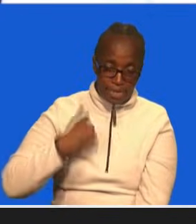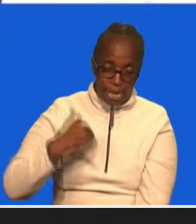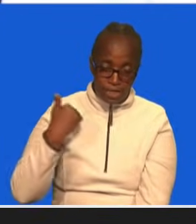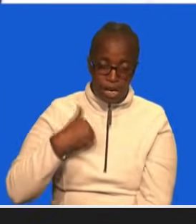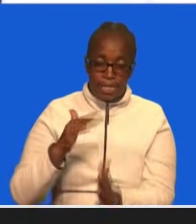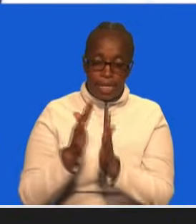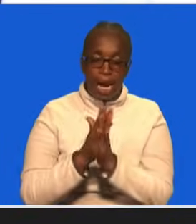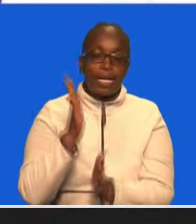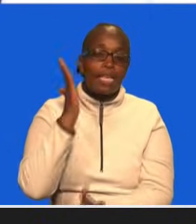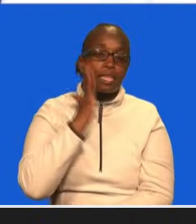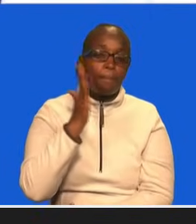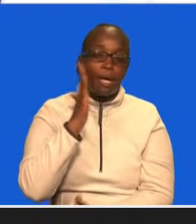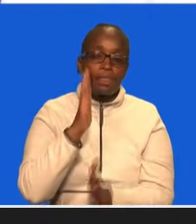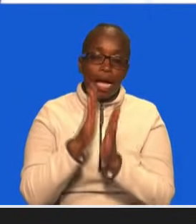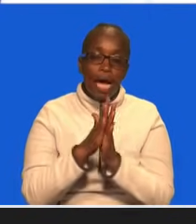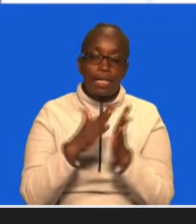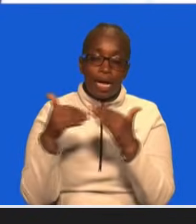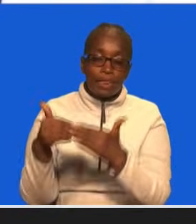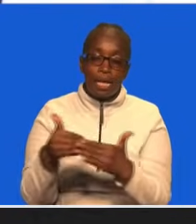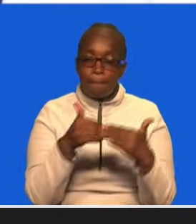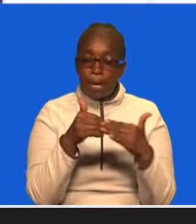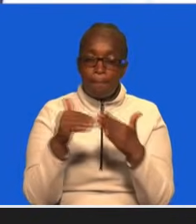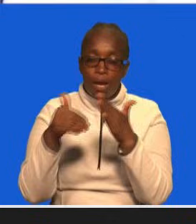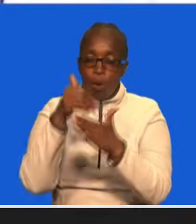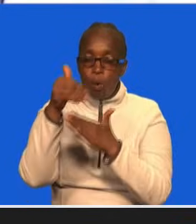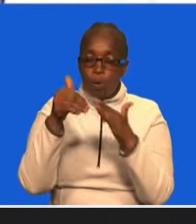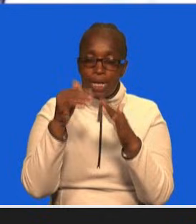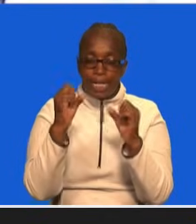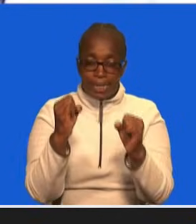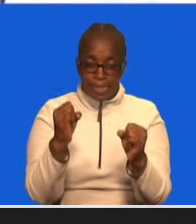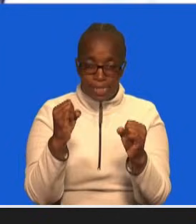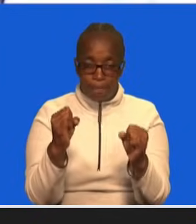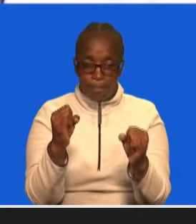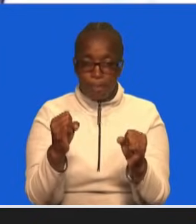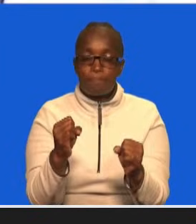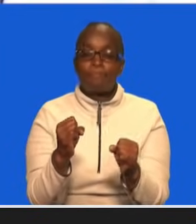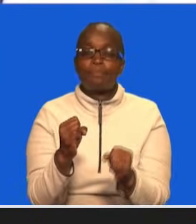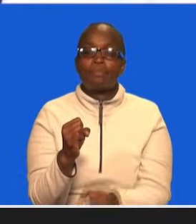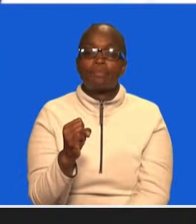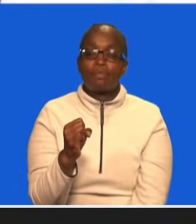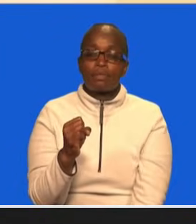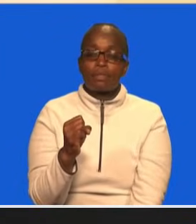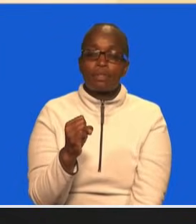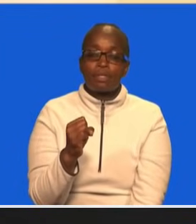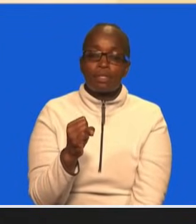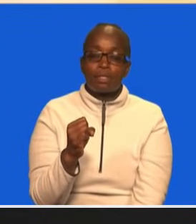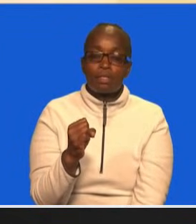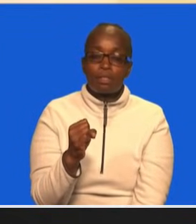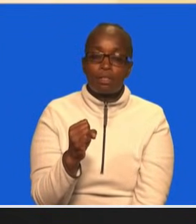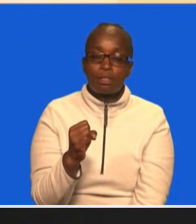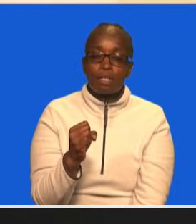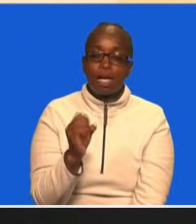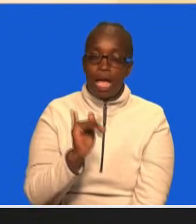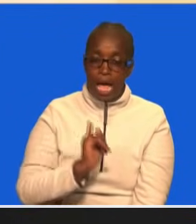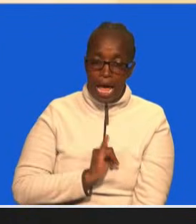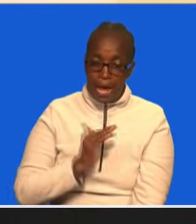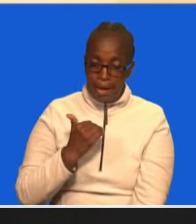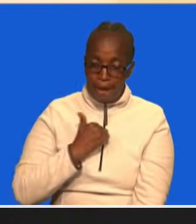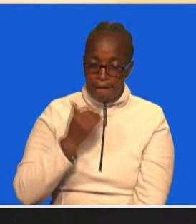and the mother and the baby are all stable as we speak. Mimi ni mama